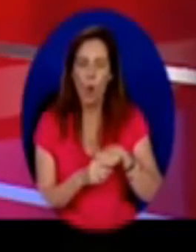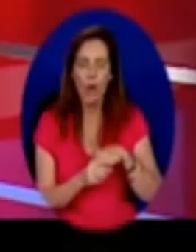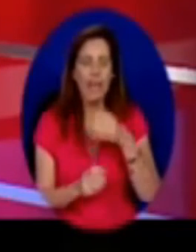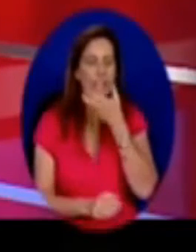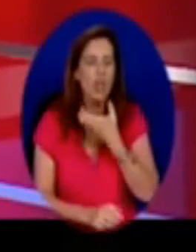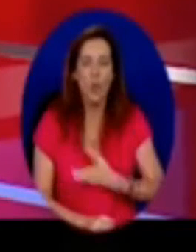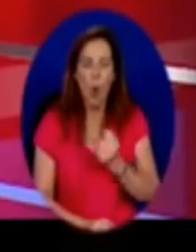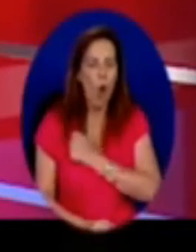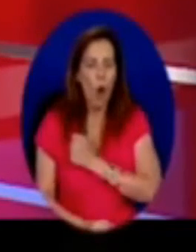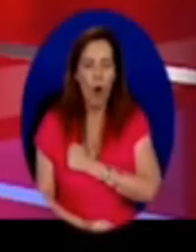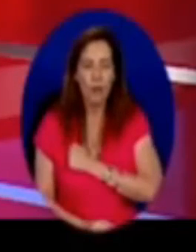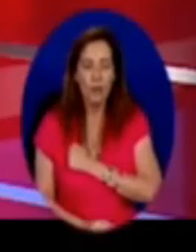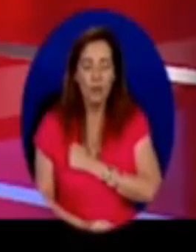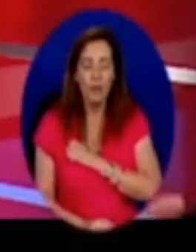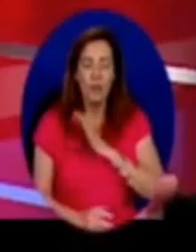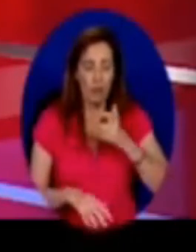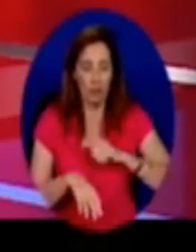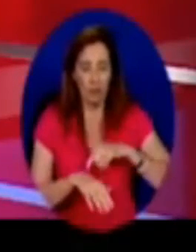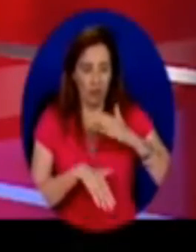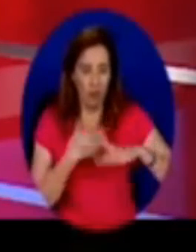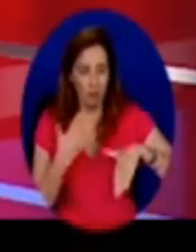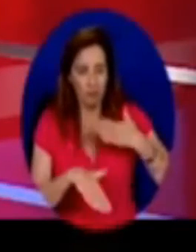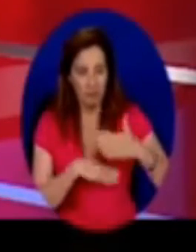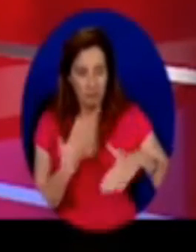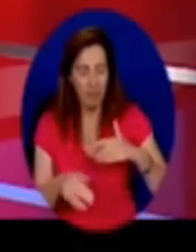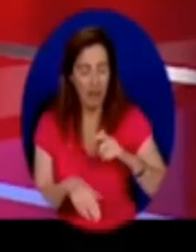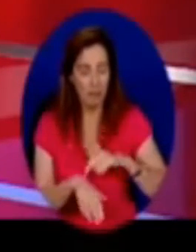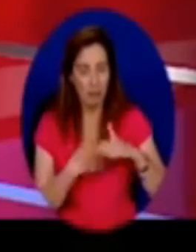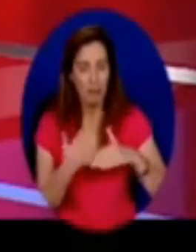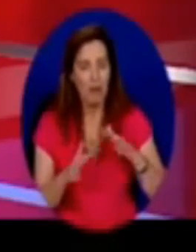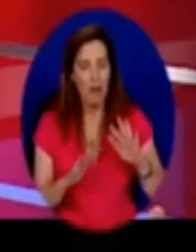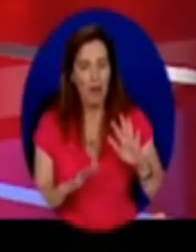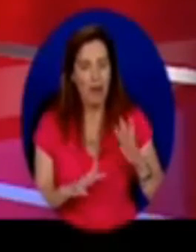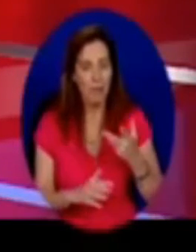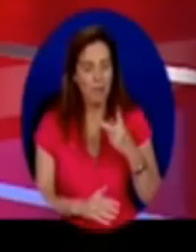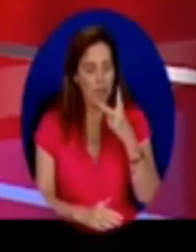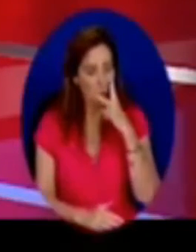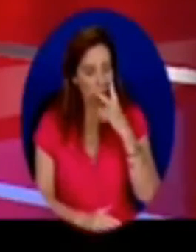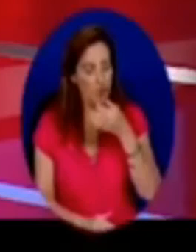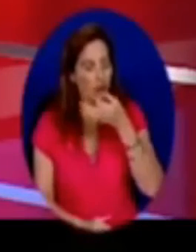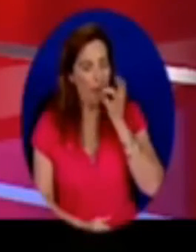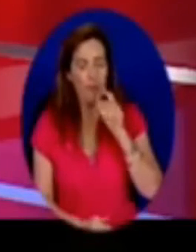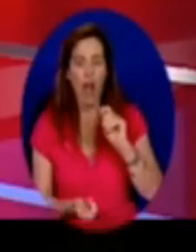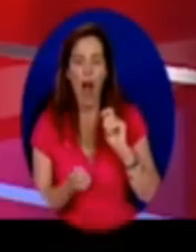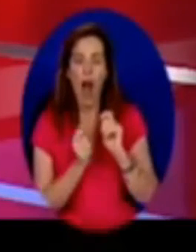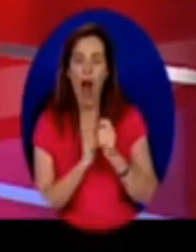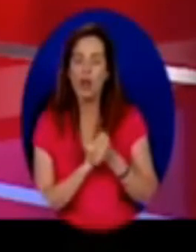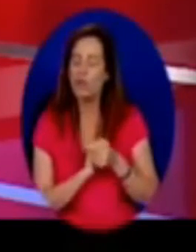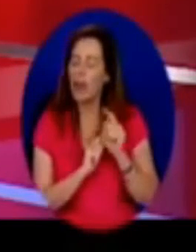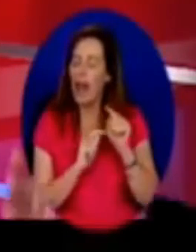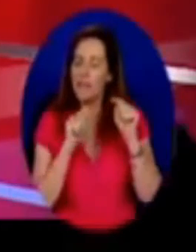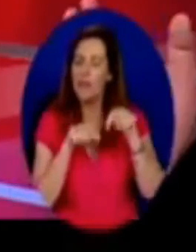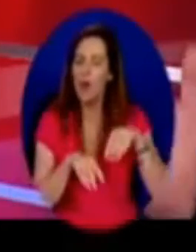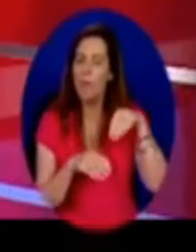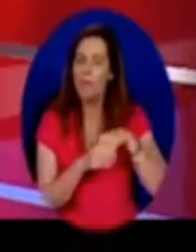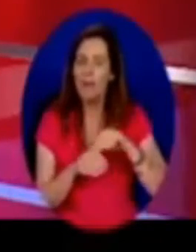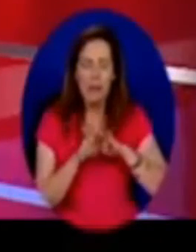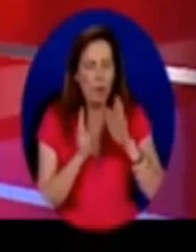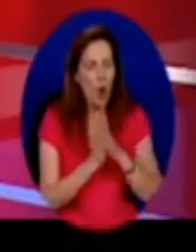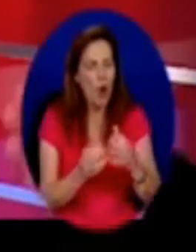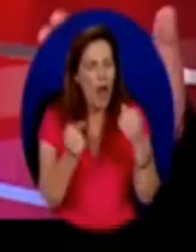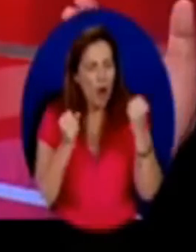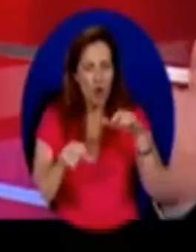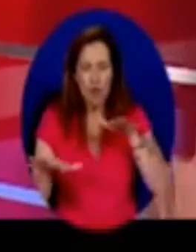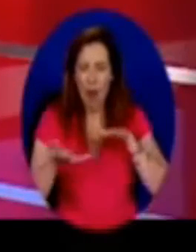התולות וככל שהזמן התקדם ומה שנקרא יראו כי טוב השינוי יהיה חייב לבוא מבפנים עם כל העוצמה של